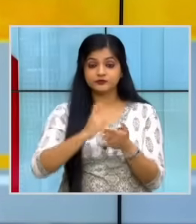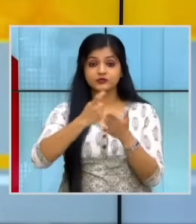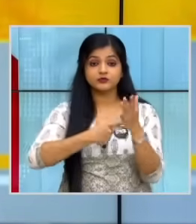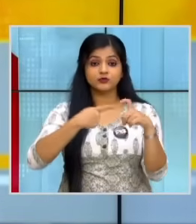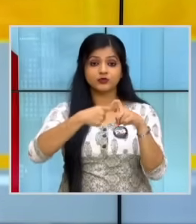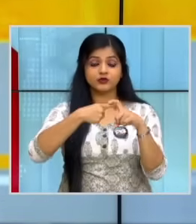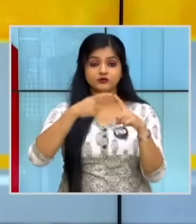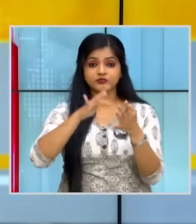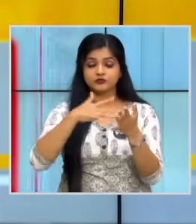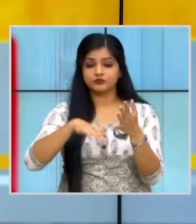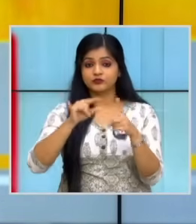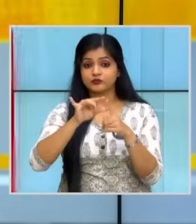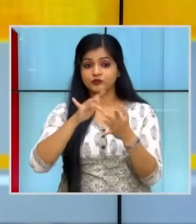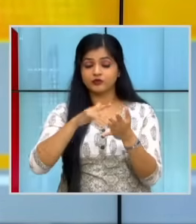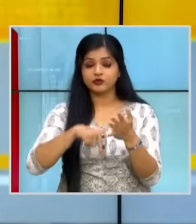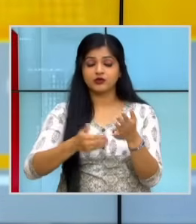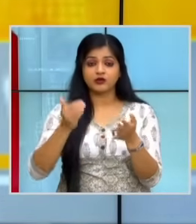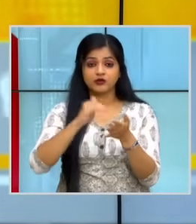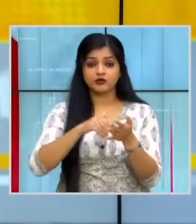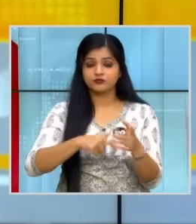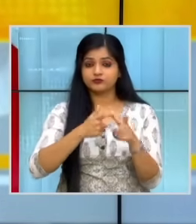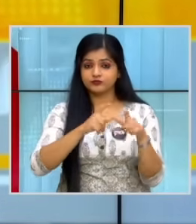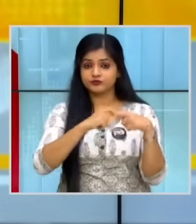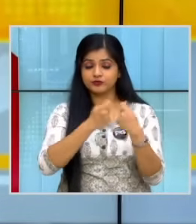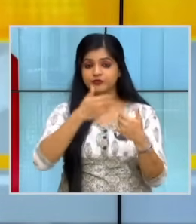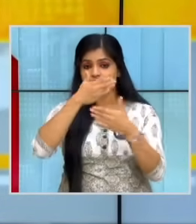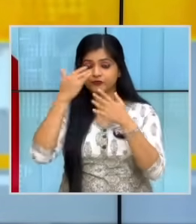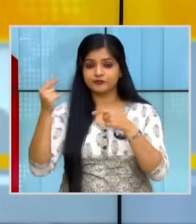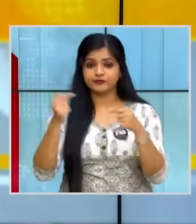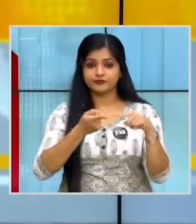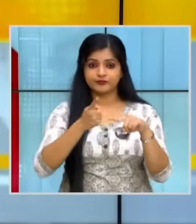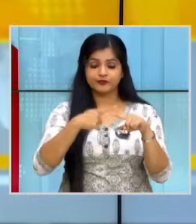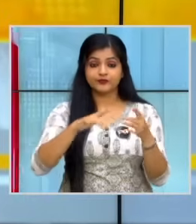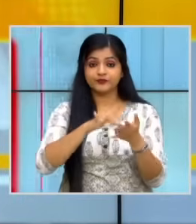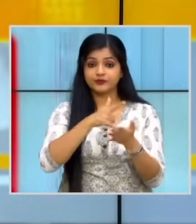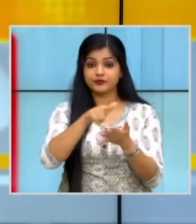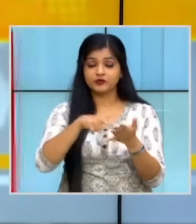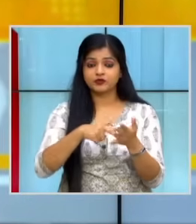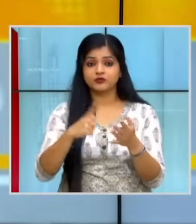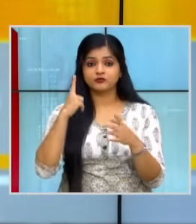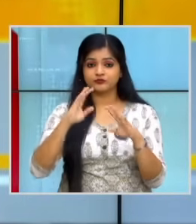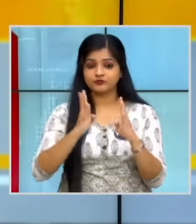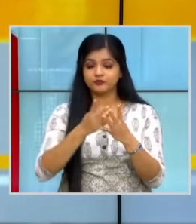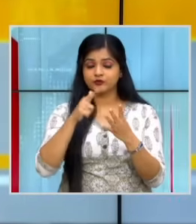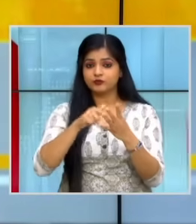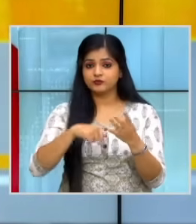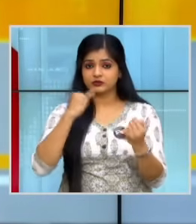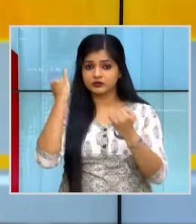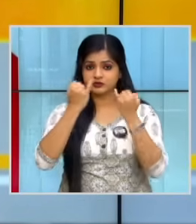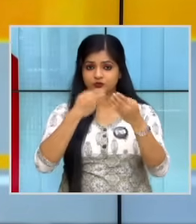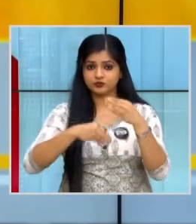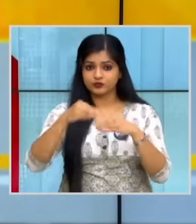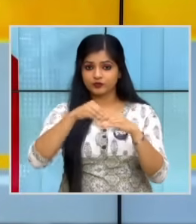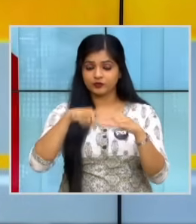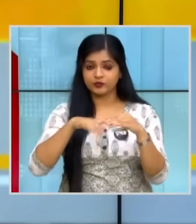ജമ്മു കാശ്മീർ പൂഞ്ചിൽ വീണ്ടും സുരക്ഷാ സേനയും ഭീകരരും തമ്മിൽ ഏറ്റുമുട്ടൽ. പ്രദേശത്ത് സുരക്ഷാ സേനയുടെ തിരച്ചിൽ തുടരുകയാണ്. ബൽറാം നെടുങ്ങാടി ഡൽഹിയിൽ നിന്ന്